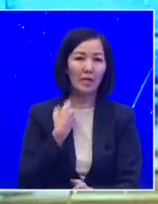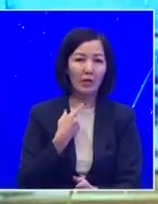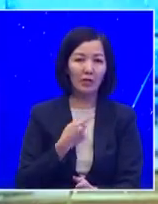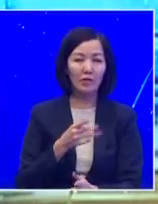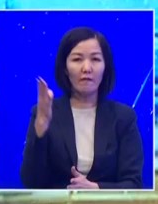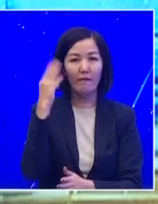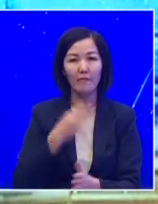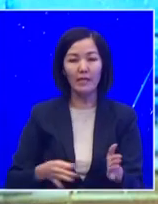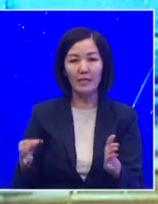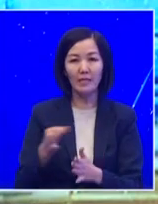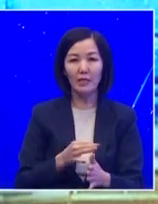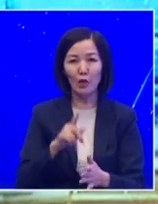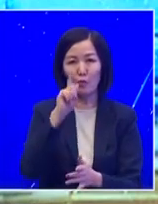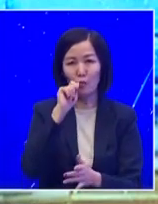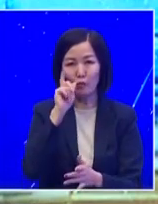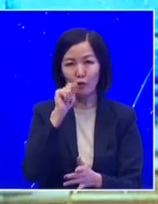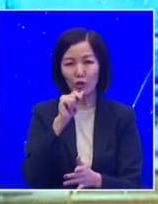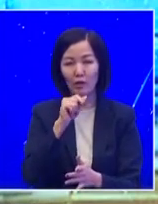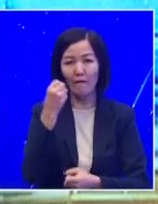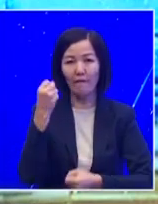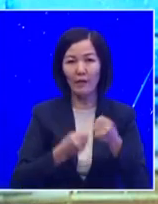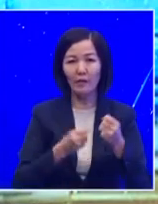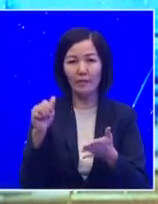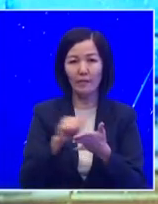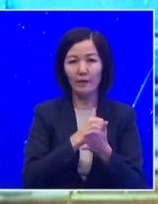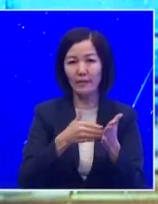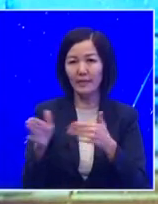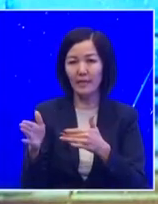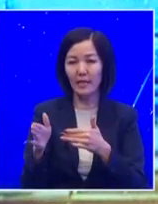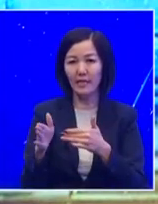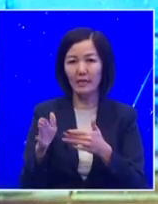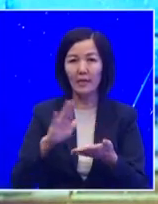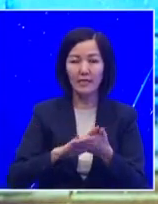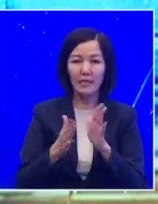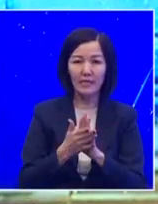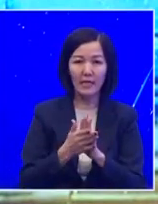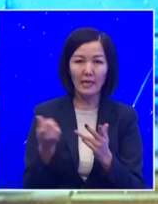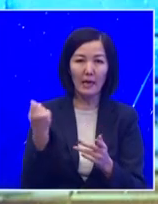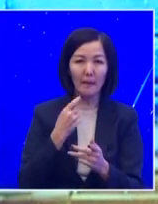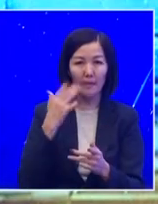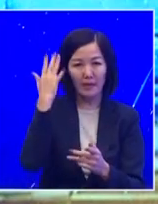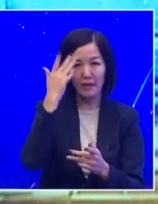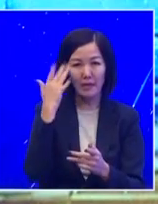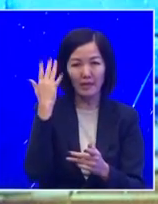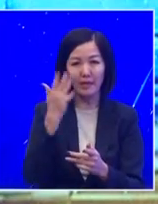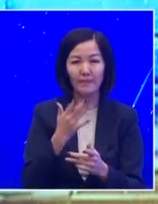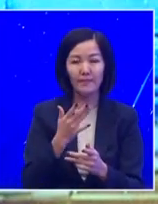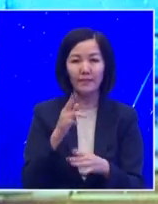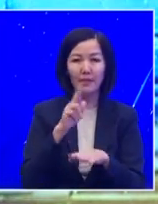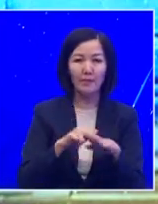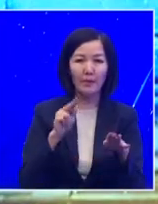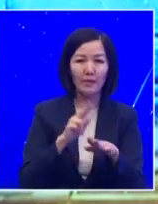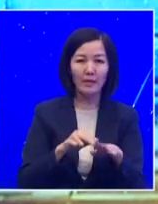градусом. В Алматинской области мужчина, лишенный водительских прав, сел за руль в состоянии алкогольного опьянения. Патрульные